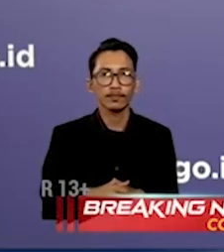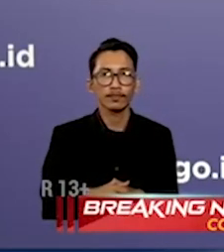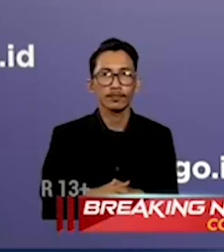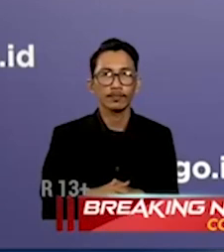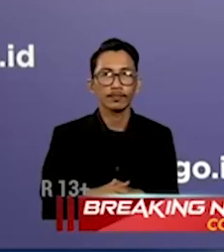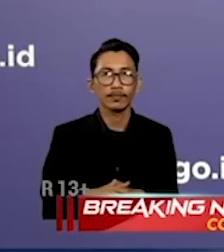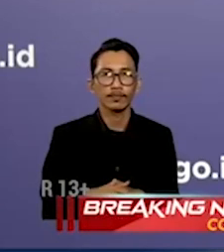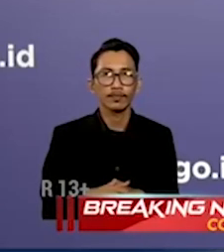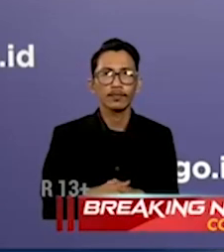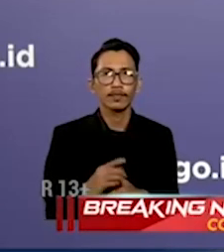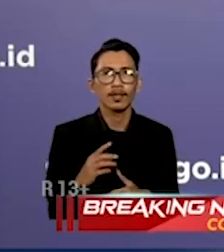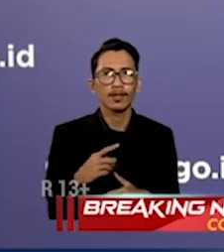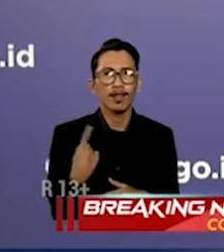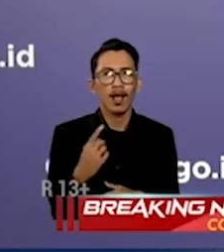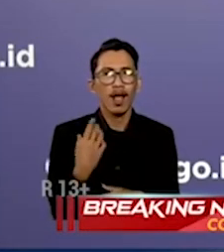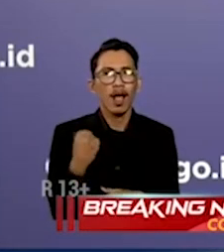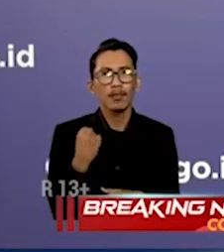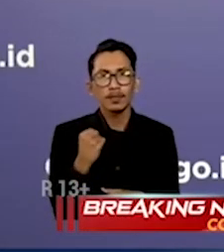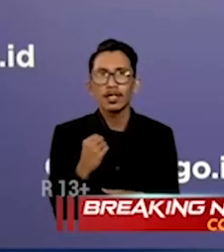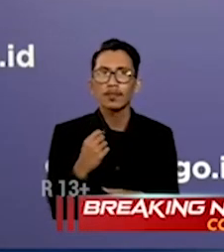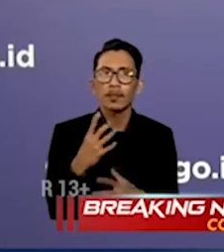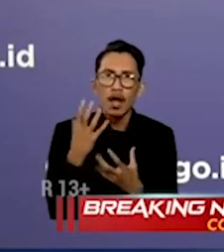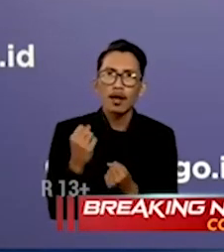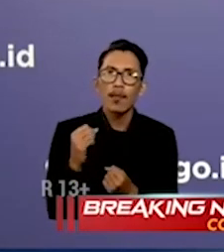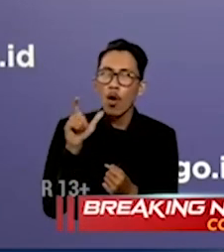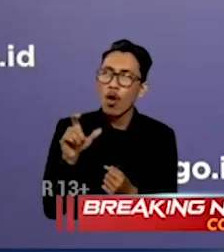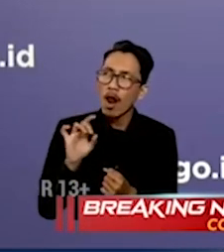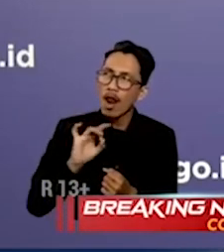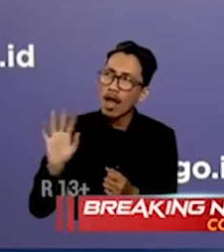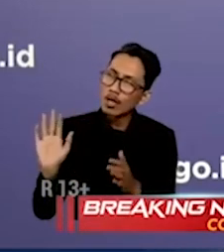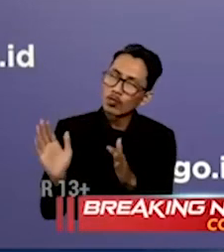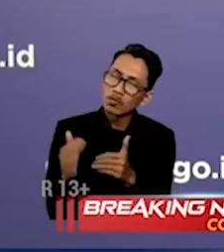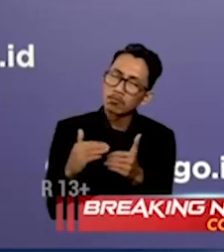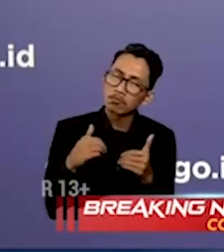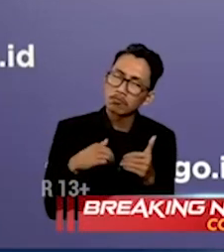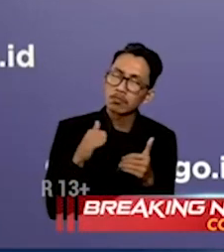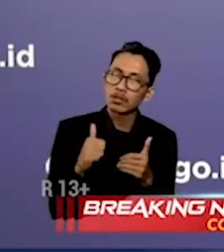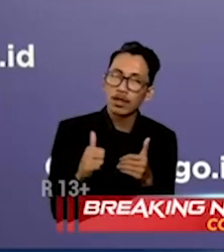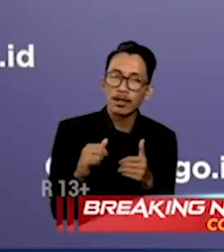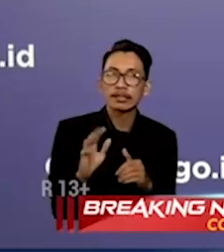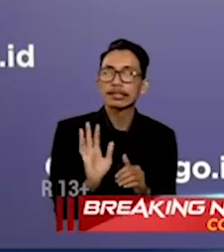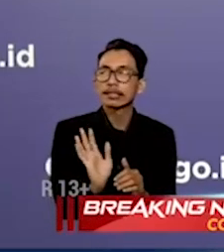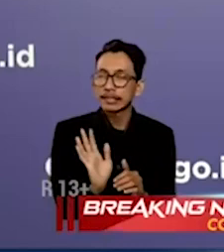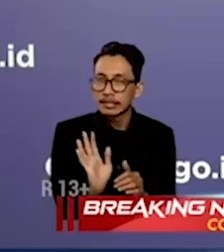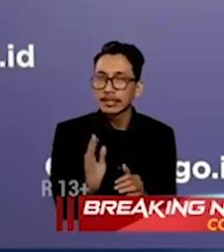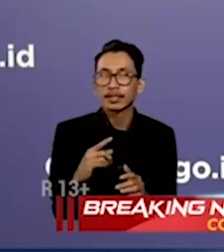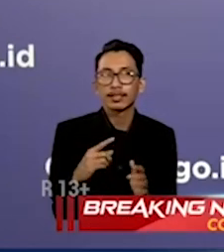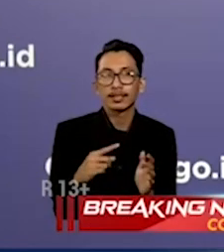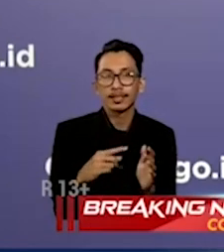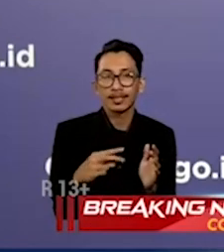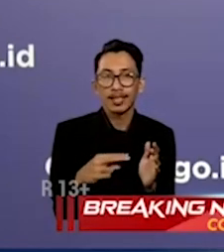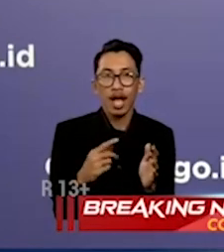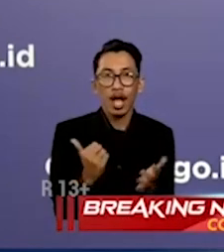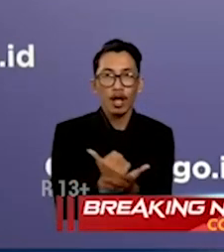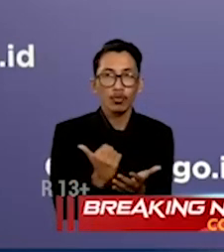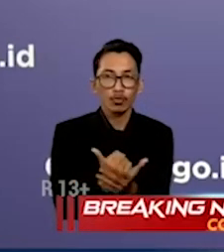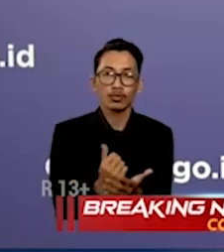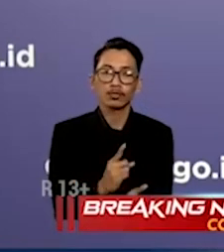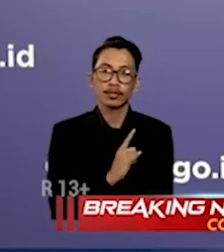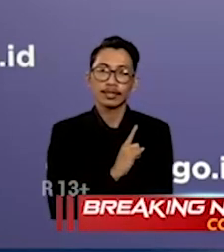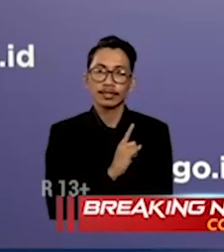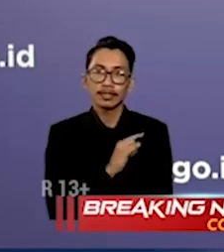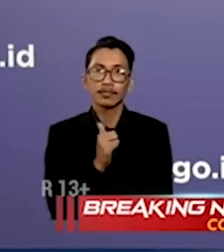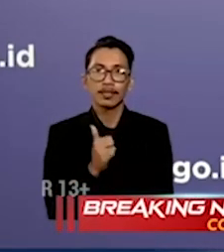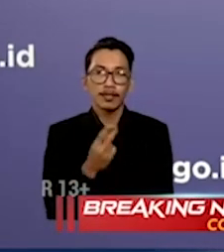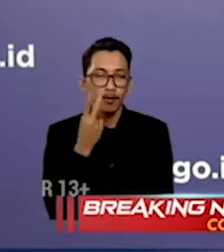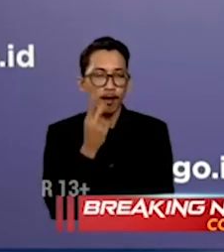hanya orang lain yang melindungi kita tanpa ada upaya yang sungguh-sungguh bahwa kita pun juga harus melindungi diri